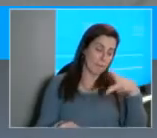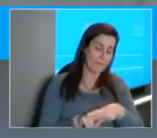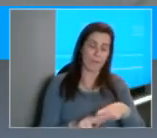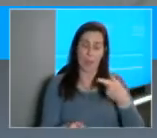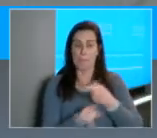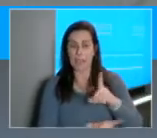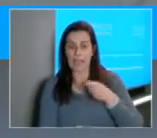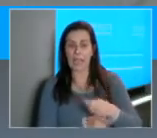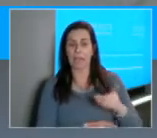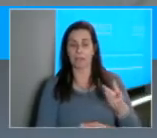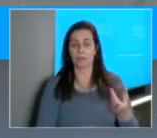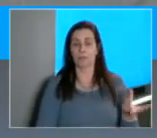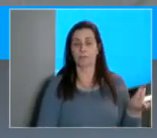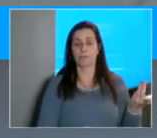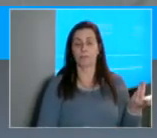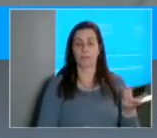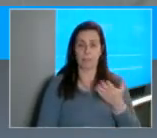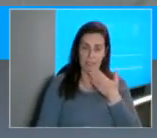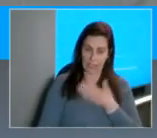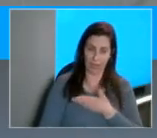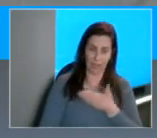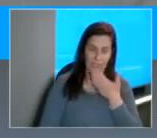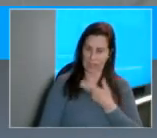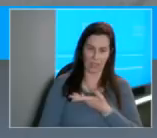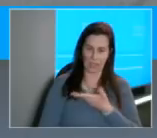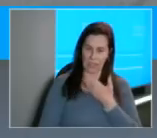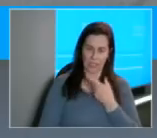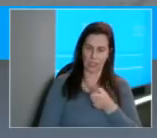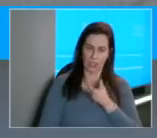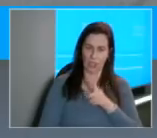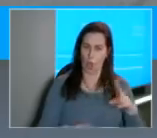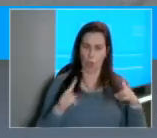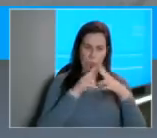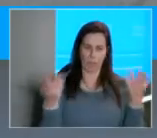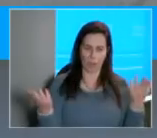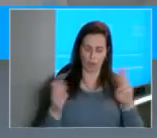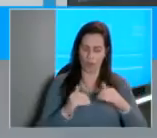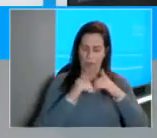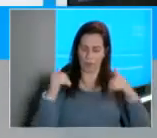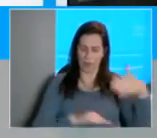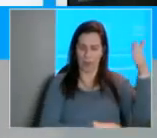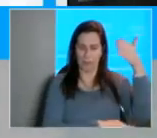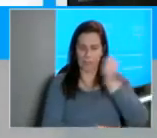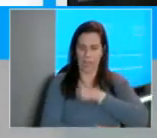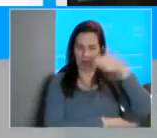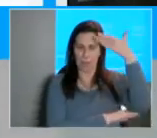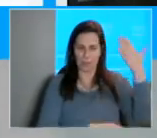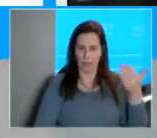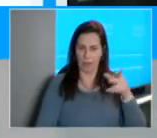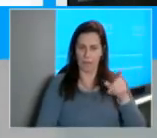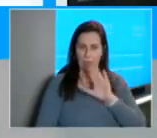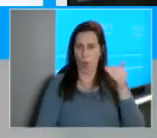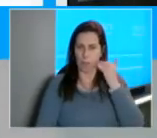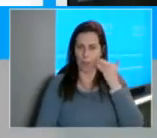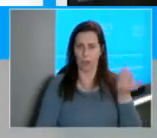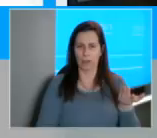במרחב הציבורי. אולי ישראל איננה, ישראל איננה צרפת שבה יש הפרדה מדת ומדינה, ואפילו לא